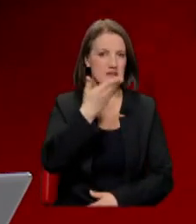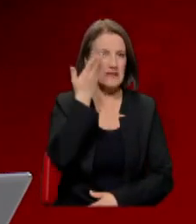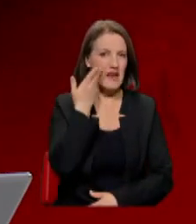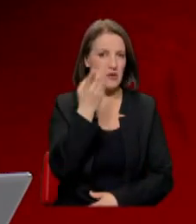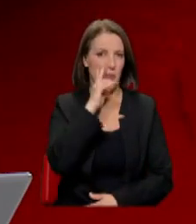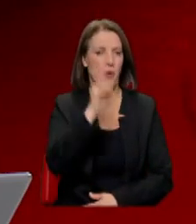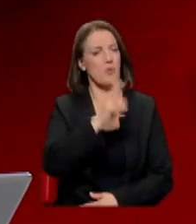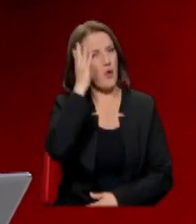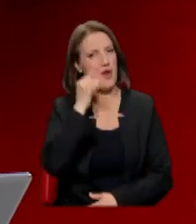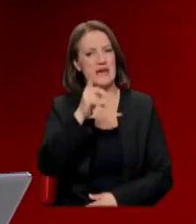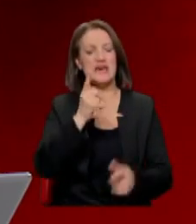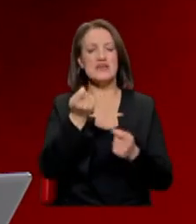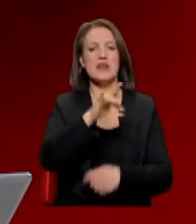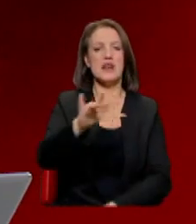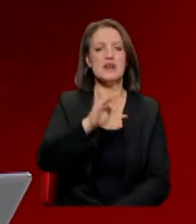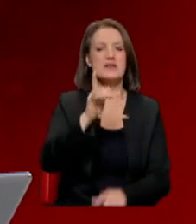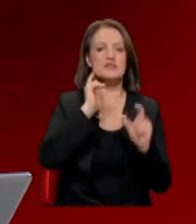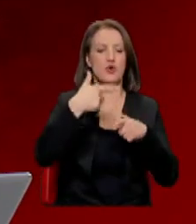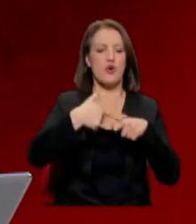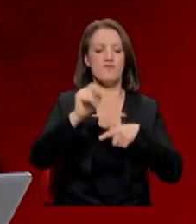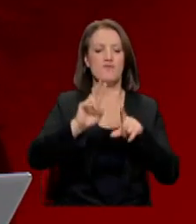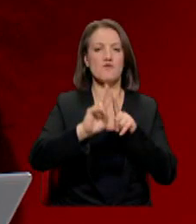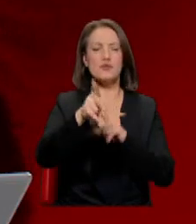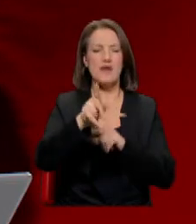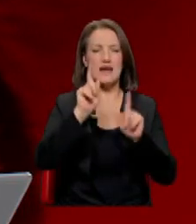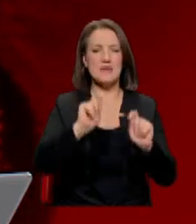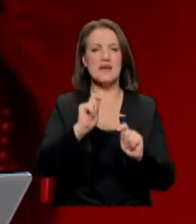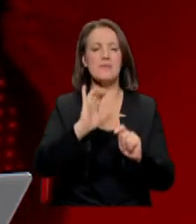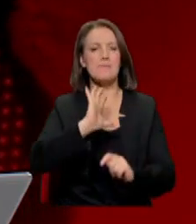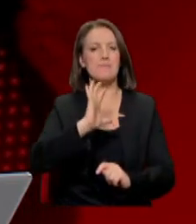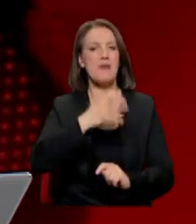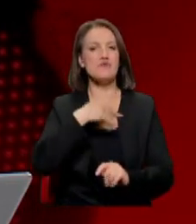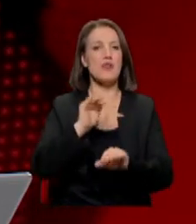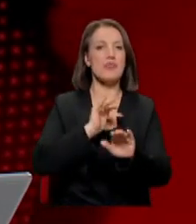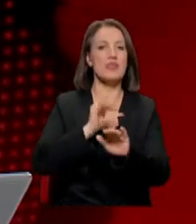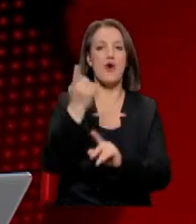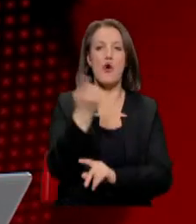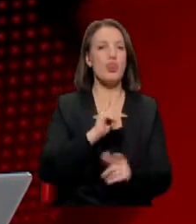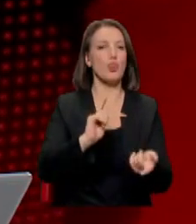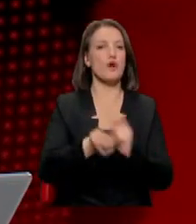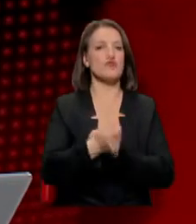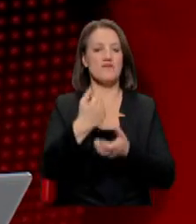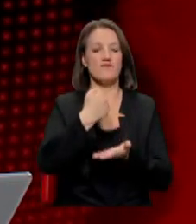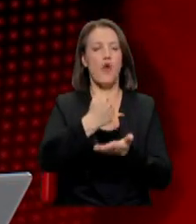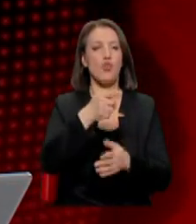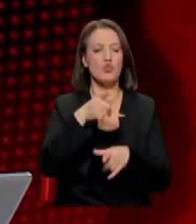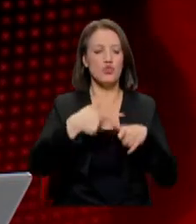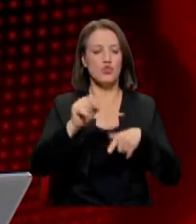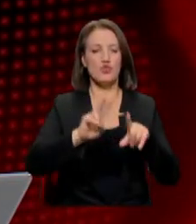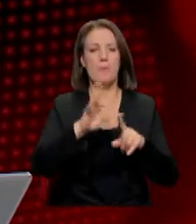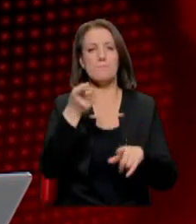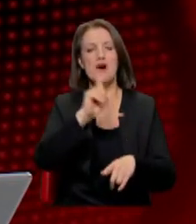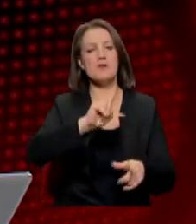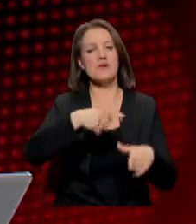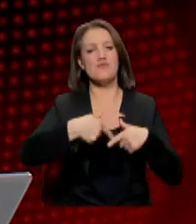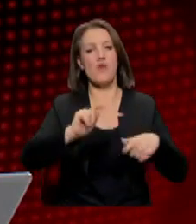öğreneceksiniz. İşsizlik sigorta fonundan işverenlere yapılan destek oranı değişti. Neymiş? Fon bir bakıma başka bir